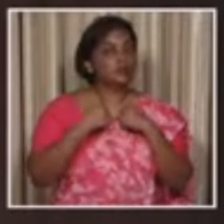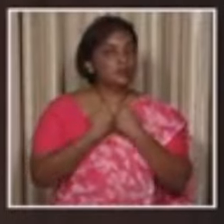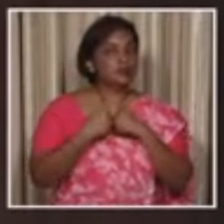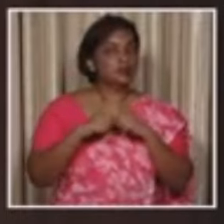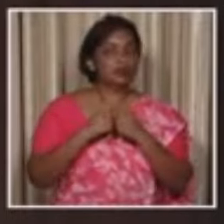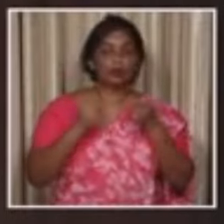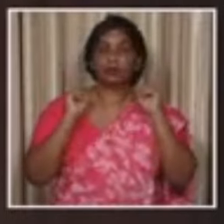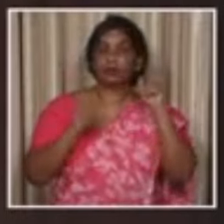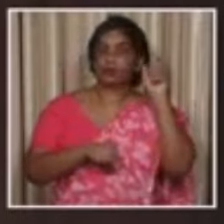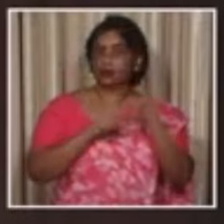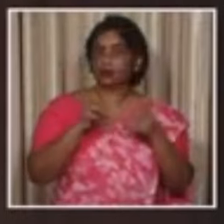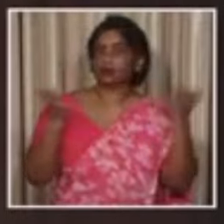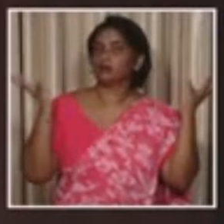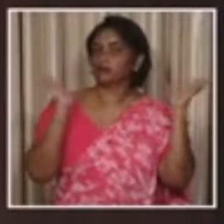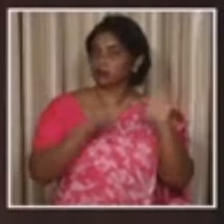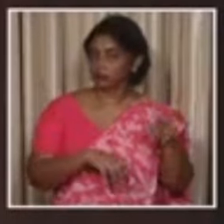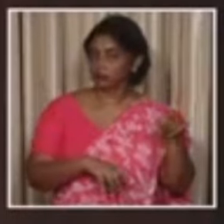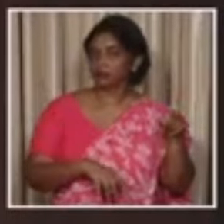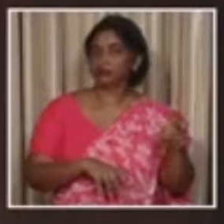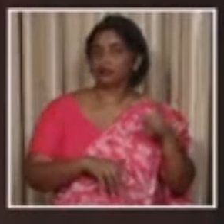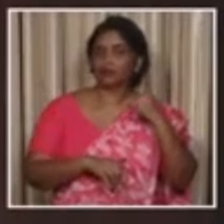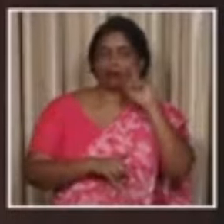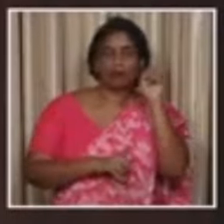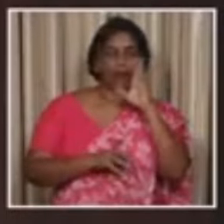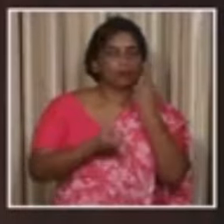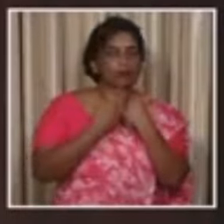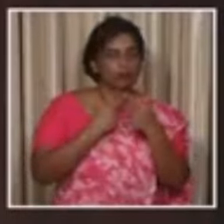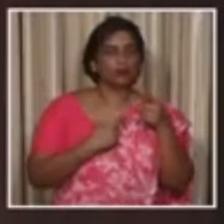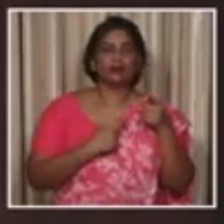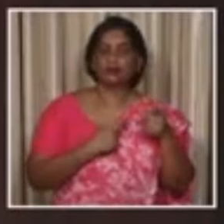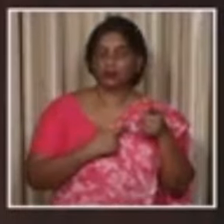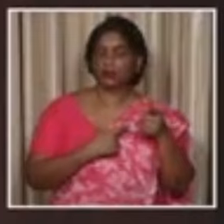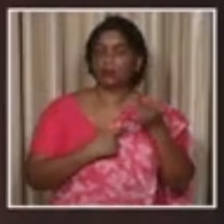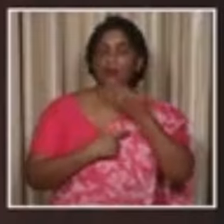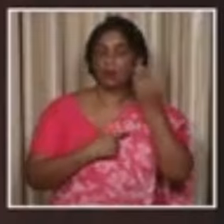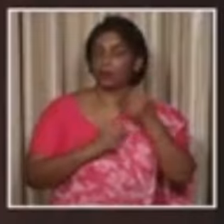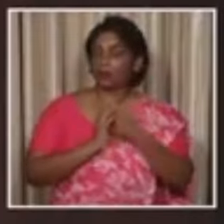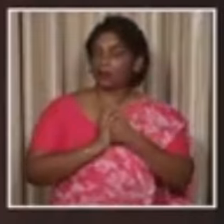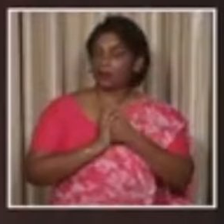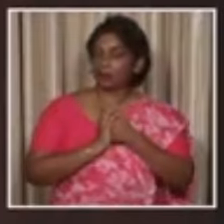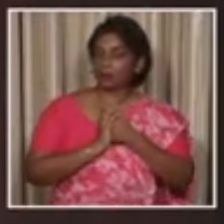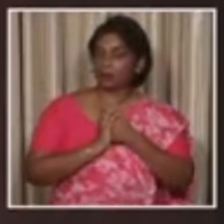ක්‍රීඩකයෝ. එතෙන්ද ගෙනල්ලා චෙක් කරපුවාම එතන පුළුවන් ගරු